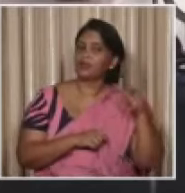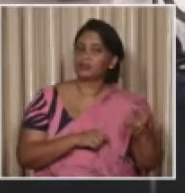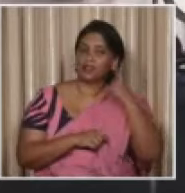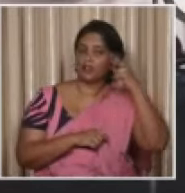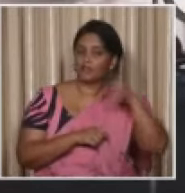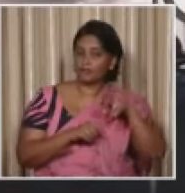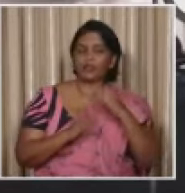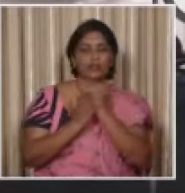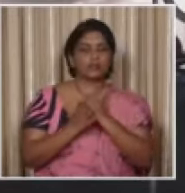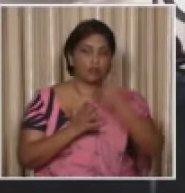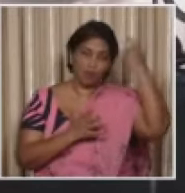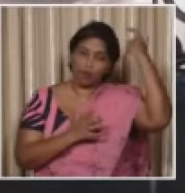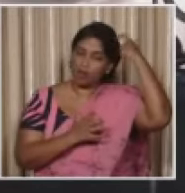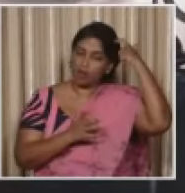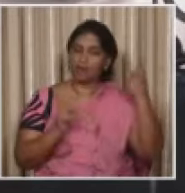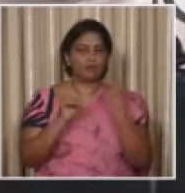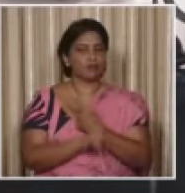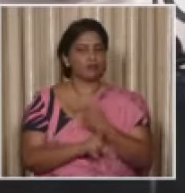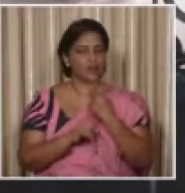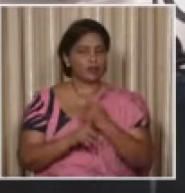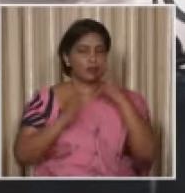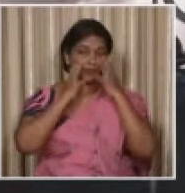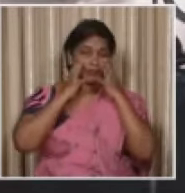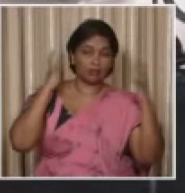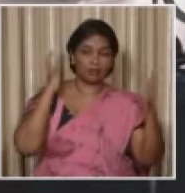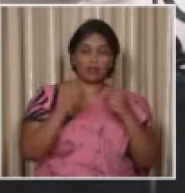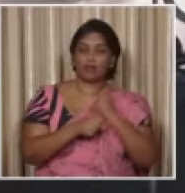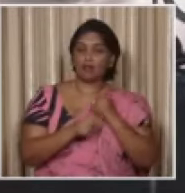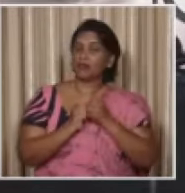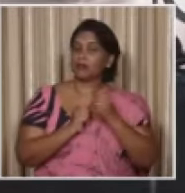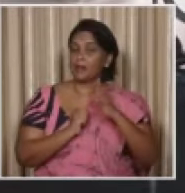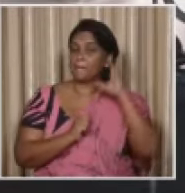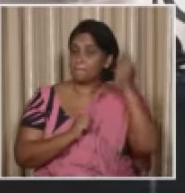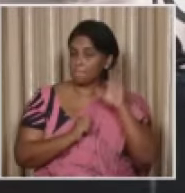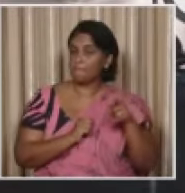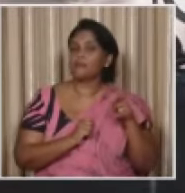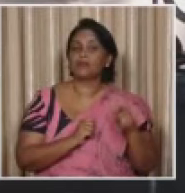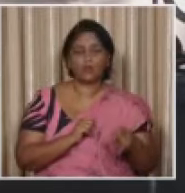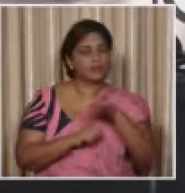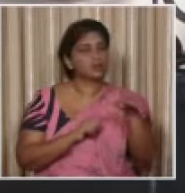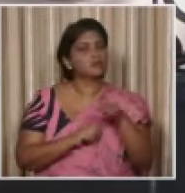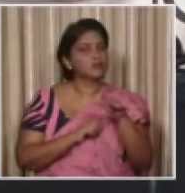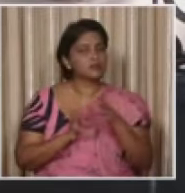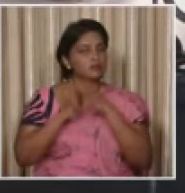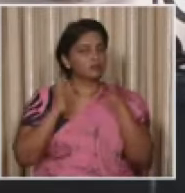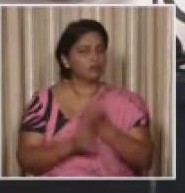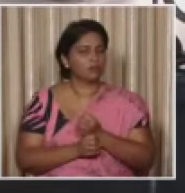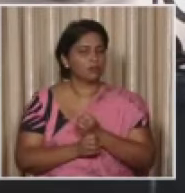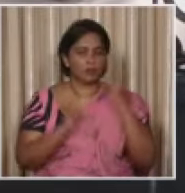විශ්වාස භංගයේදී ඔලුගෙඩි අපිගාව වැඩි කියලා උද්දච්ච සූරෙන් ආණ්ඩුව කටයුතු කිරීමේ ප්‍රතිඵලයක් විදිහට සමාජයේ මහා පිපිරීමක්